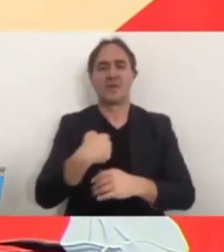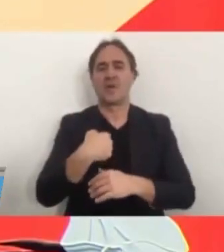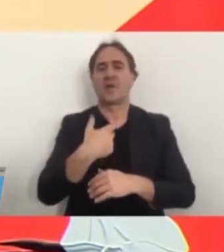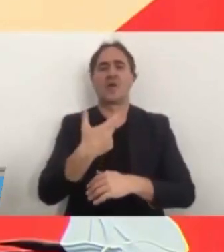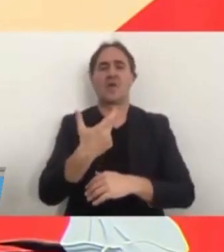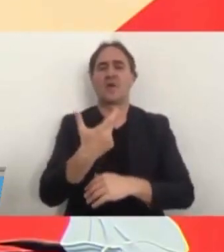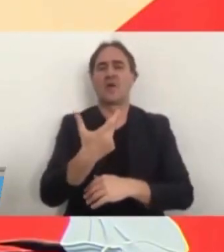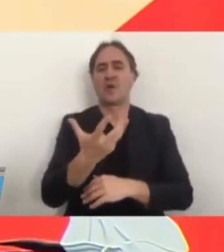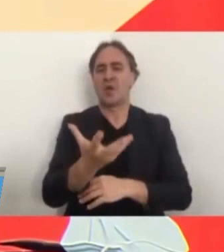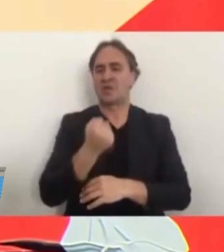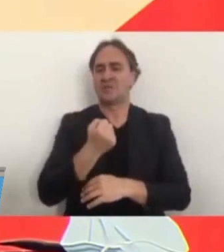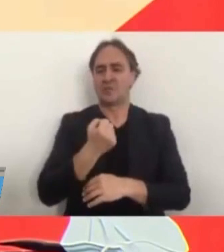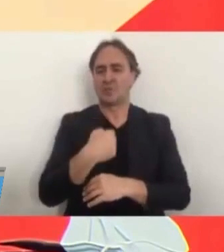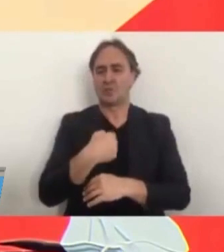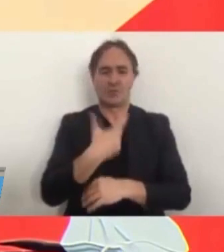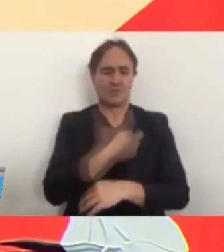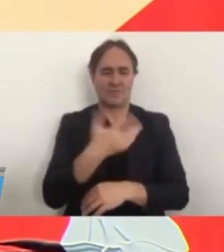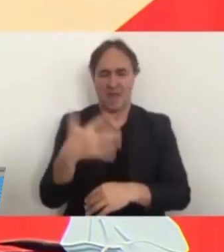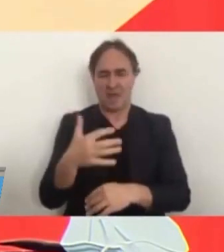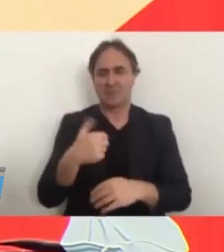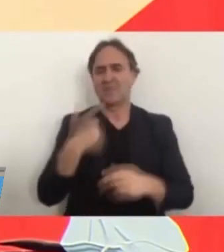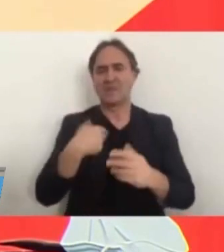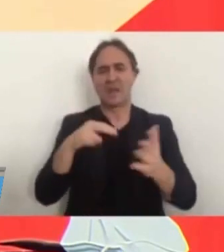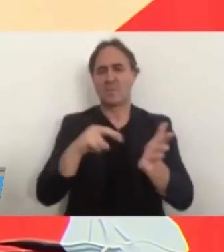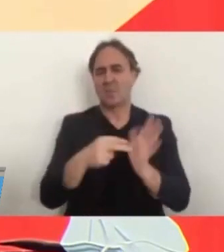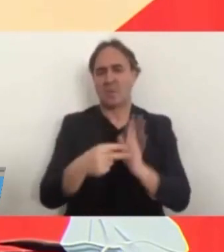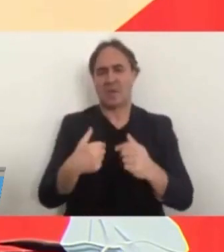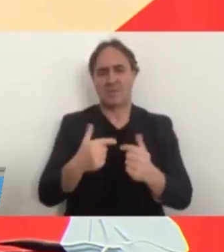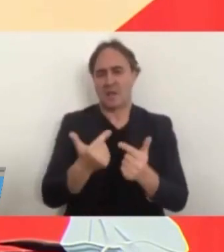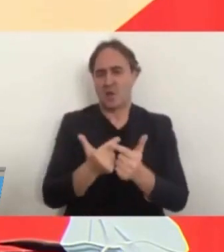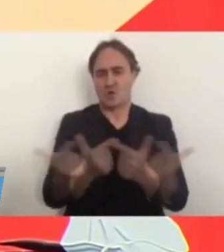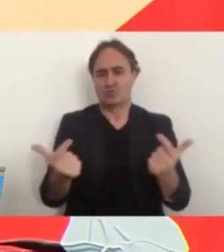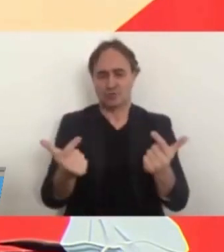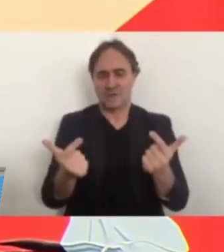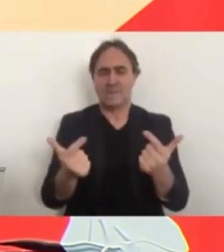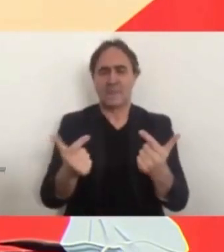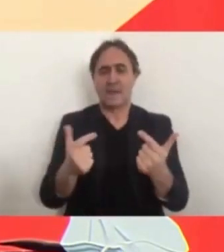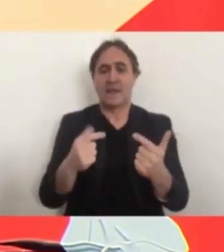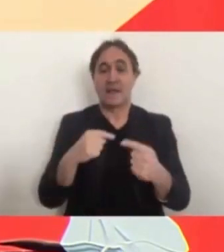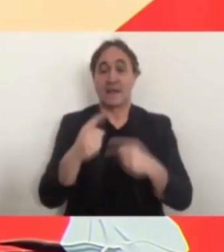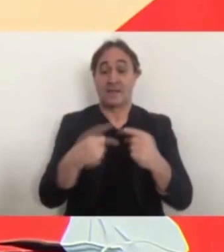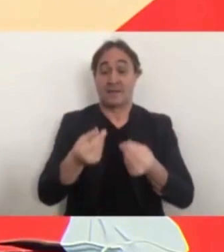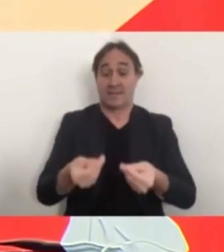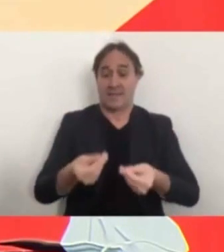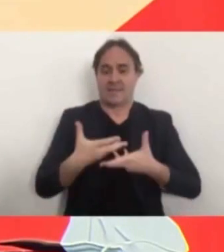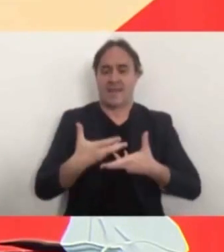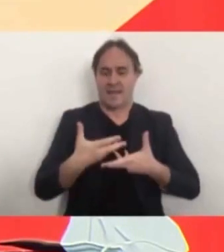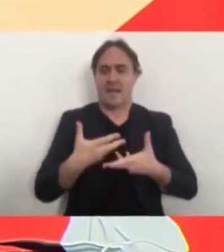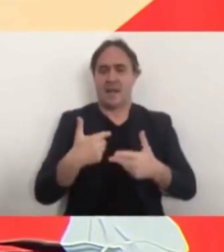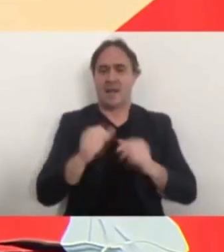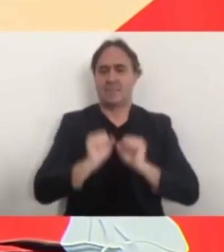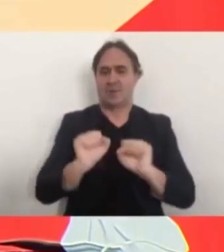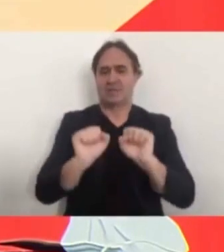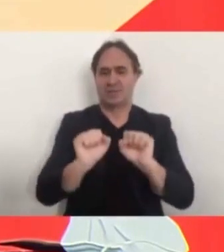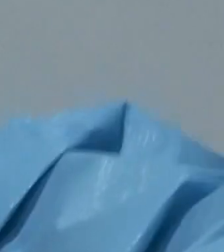problema e conferisce ulteriore protezione proprio perché stimola le cellule della memoria